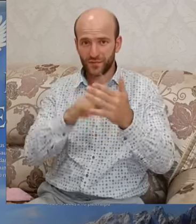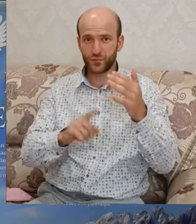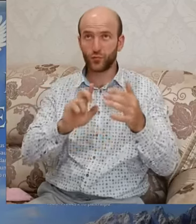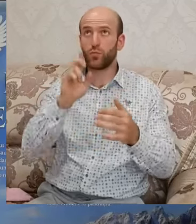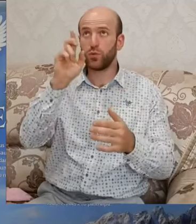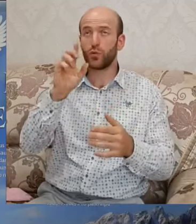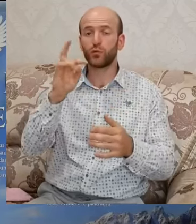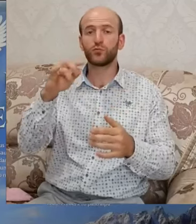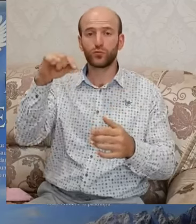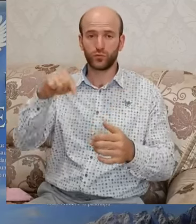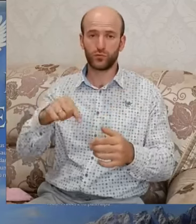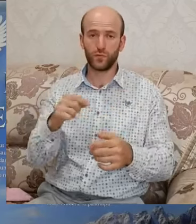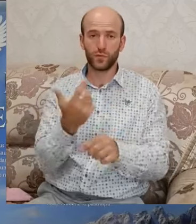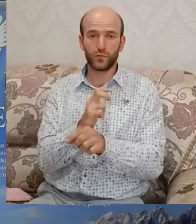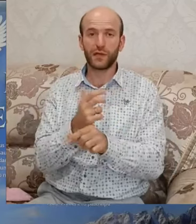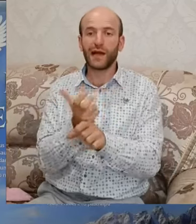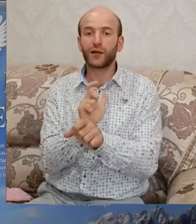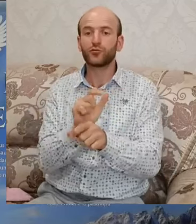Богом.